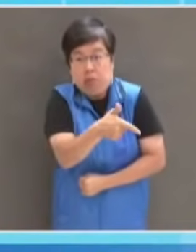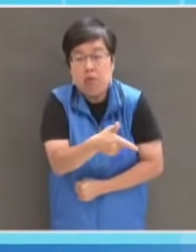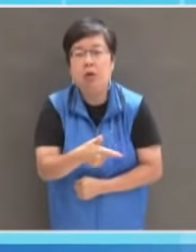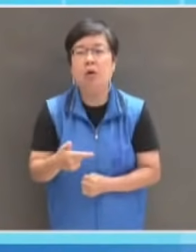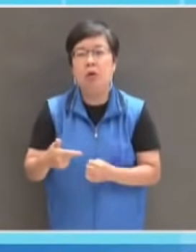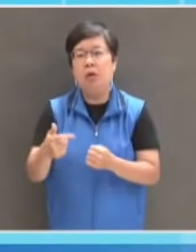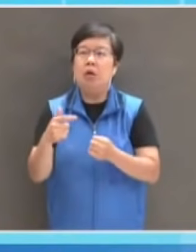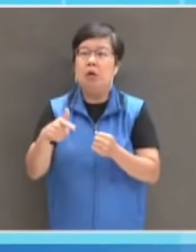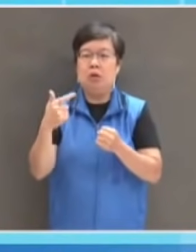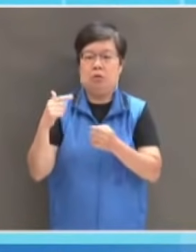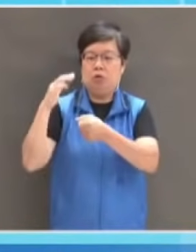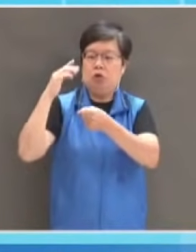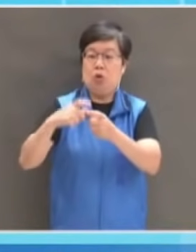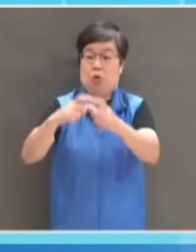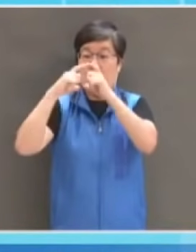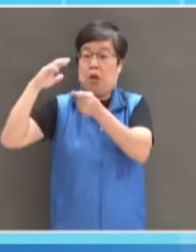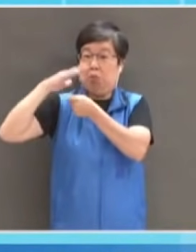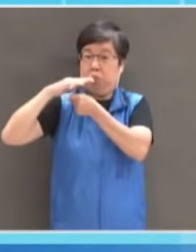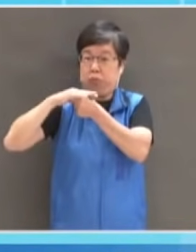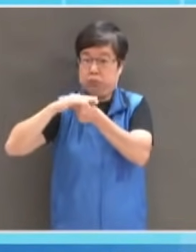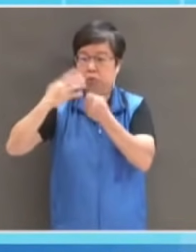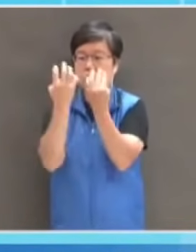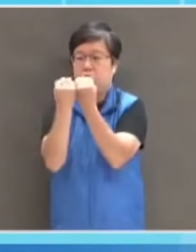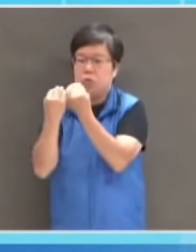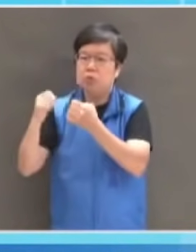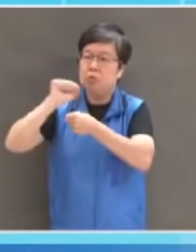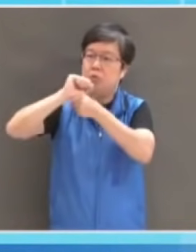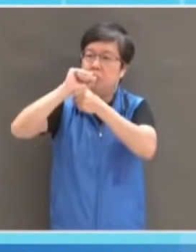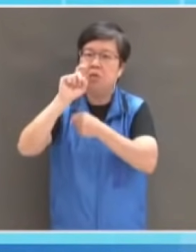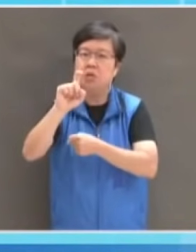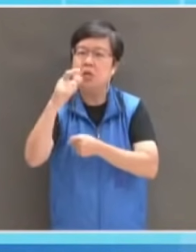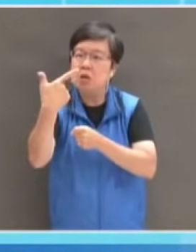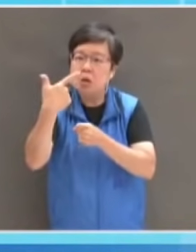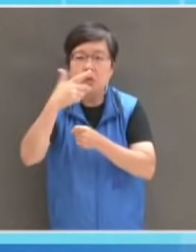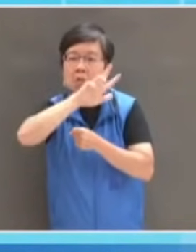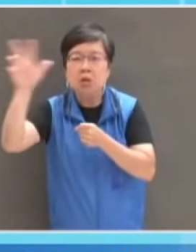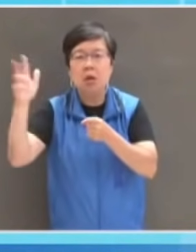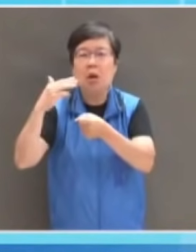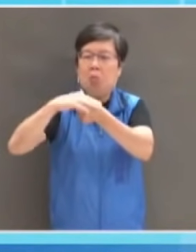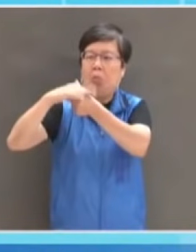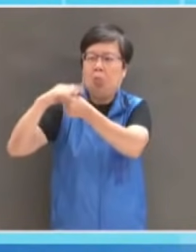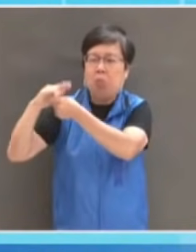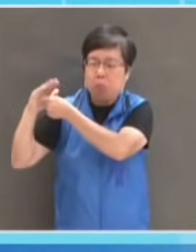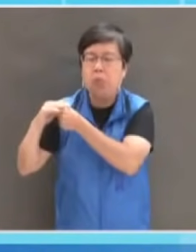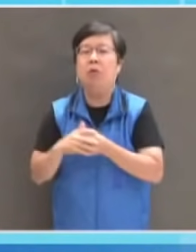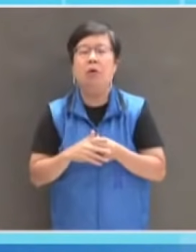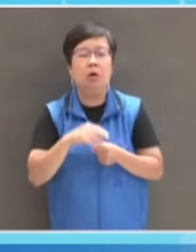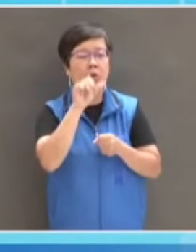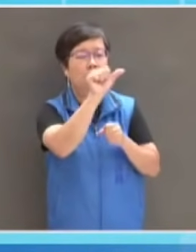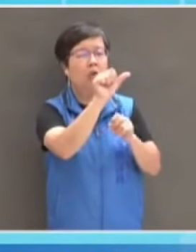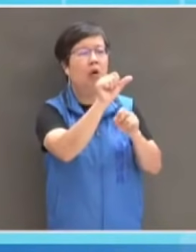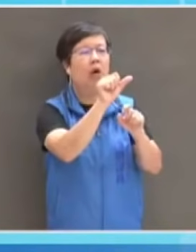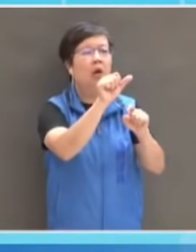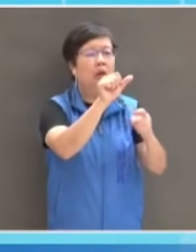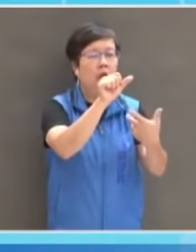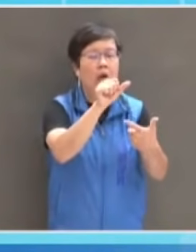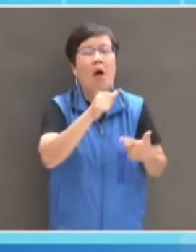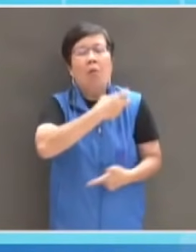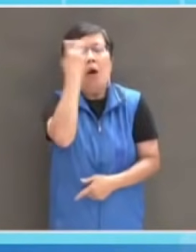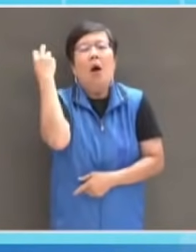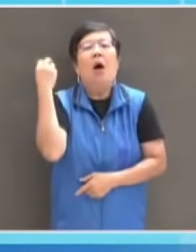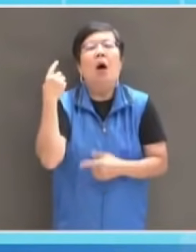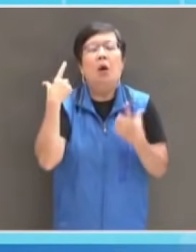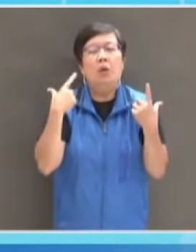续了十六天，这也是从五月二十二号当天我们才知道，哦，原来有很多我